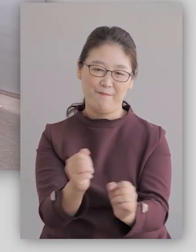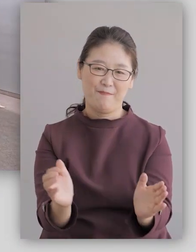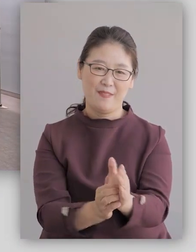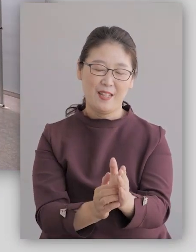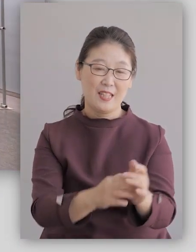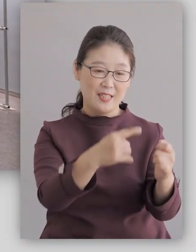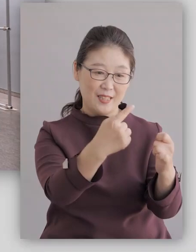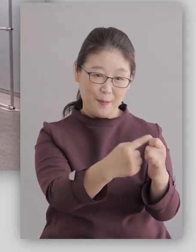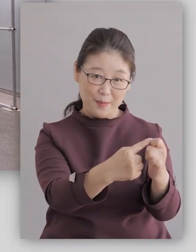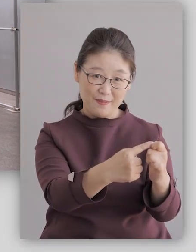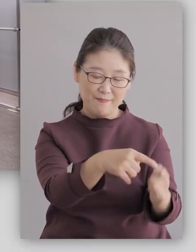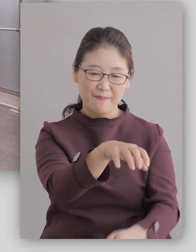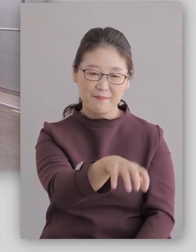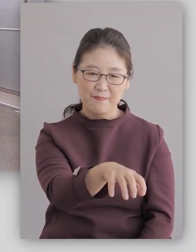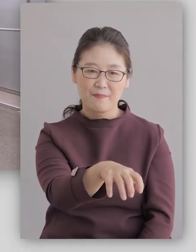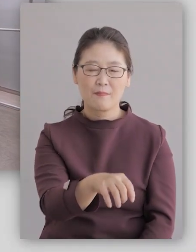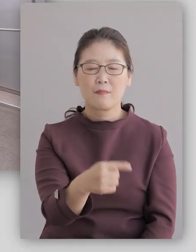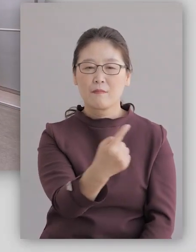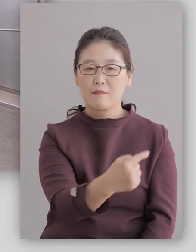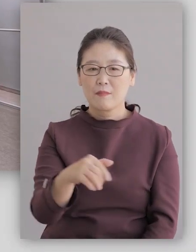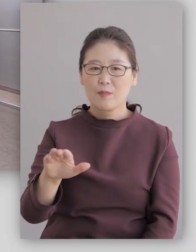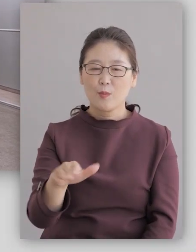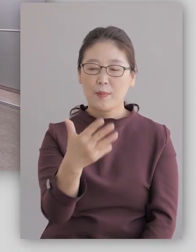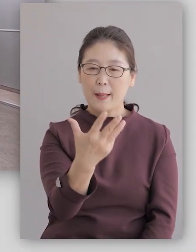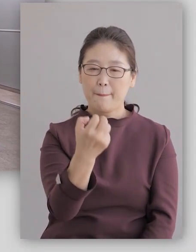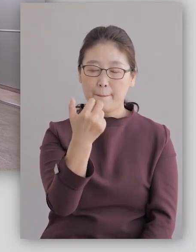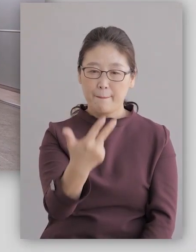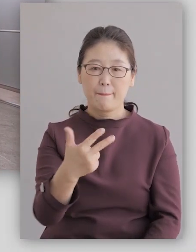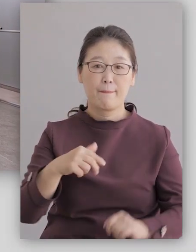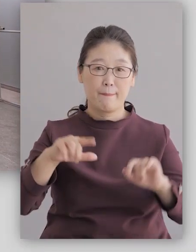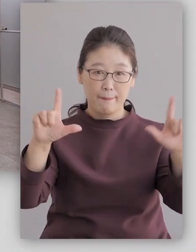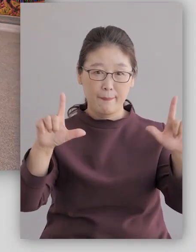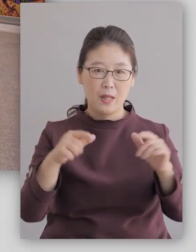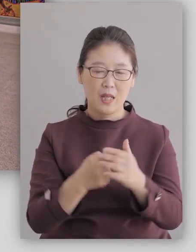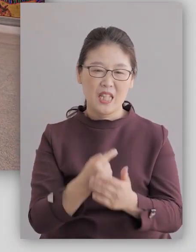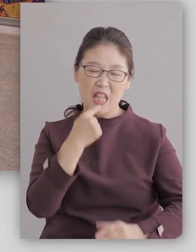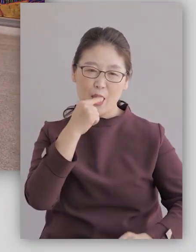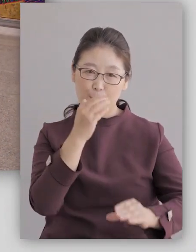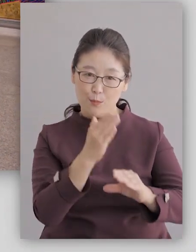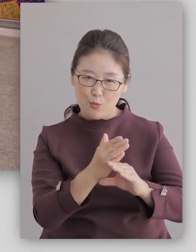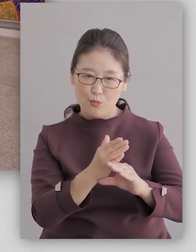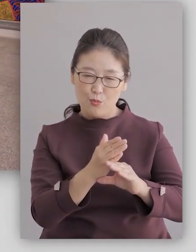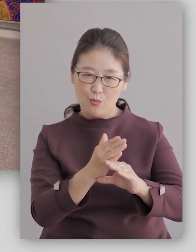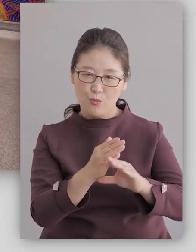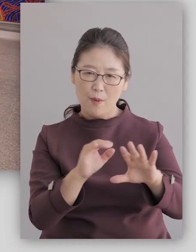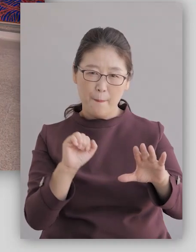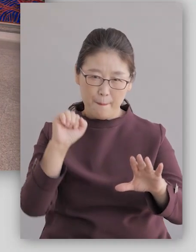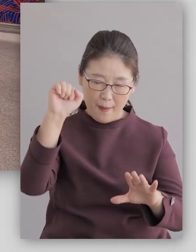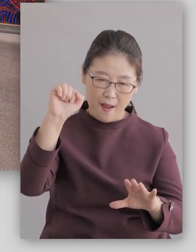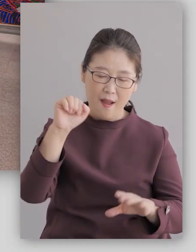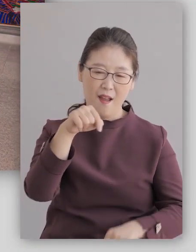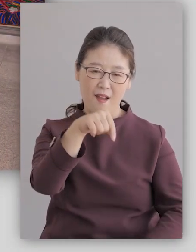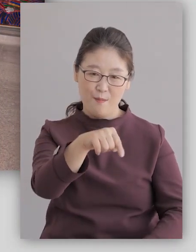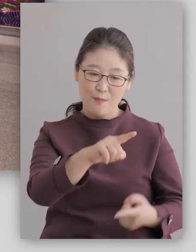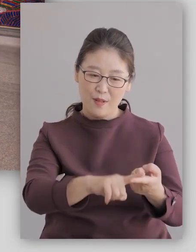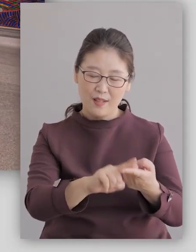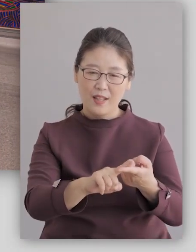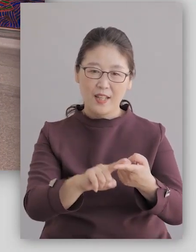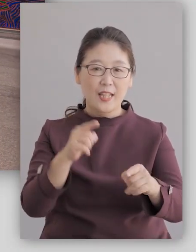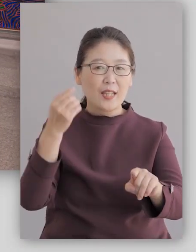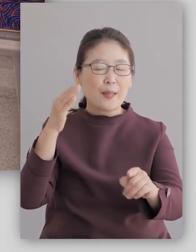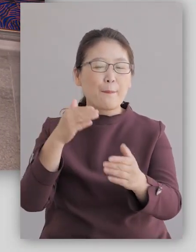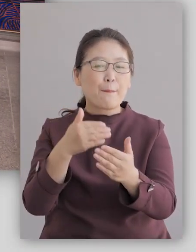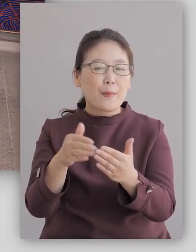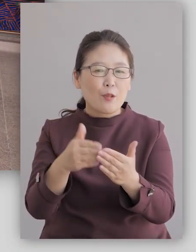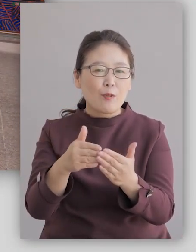번째 광장은 바로 1987년에 있었던 민주화 광장에 대한 현대미술적 해석이라고